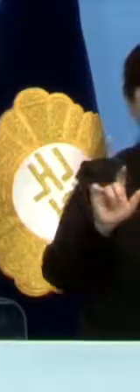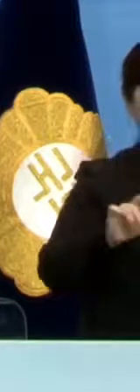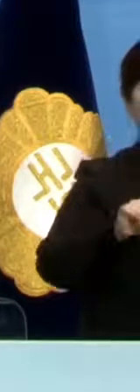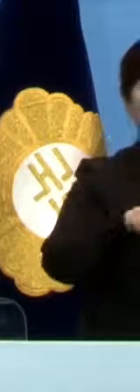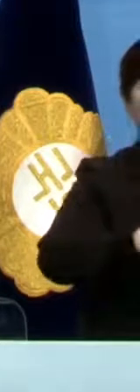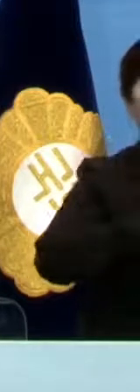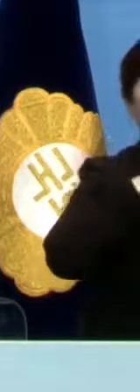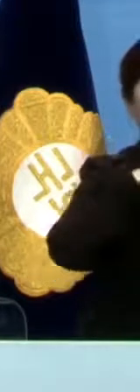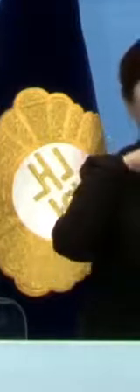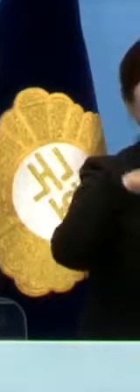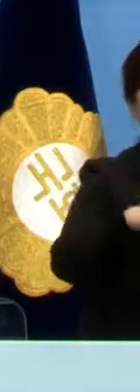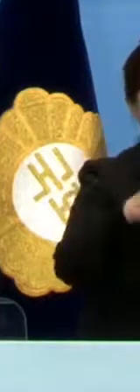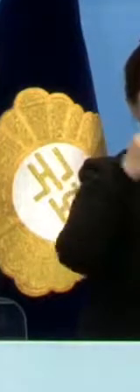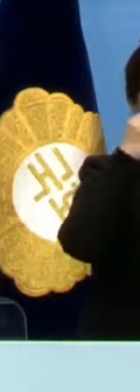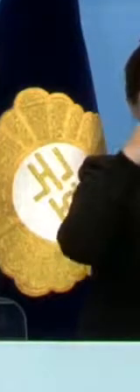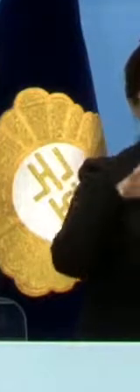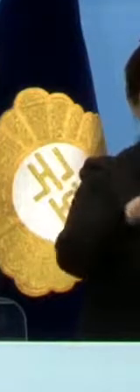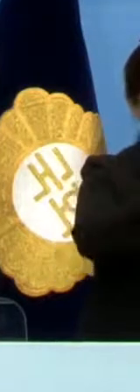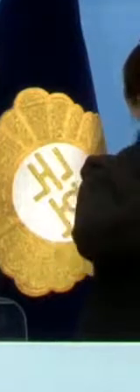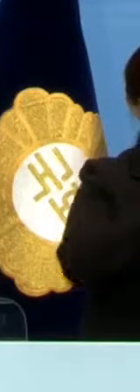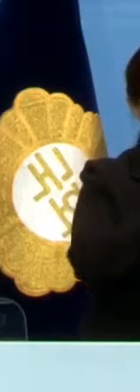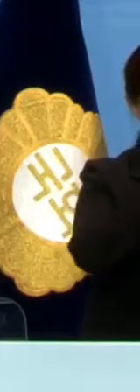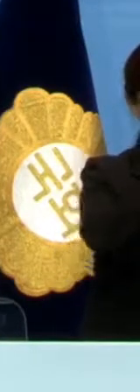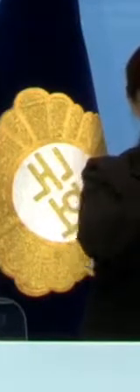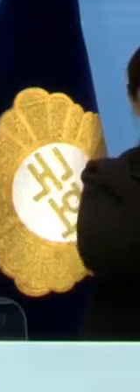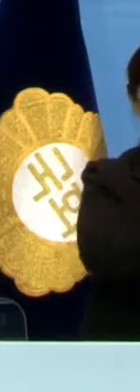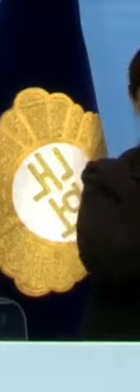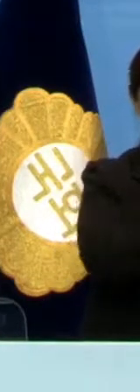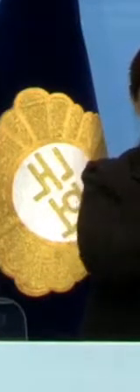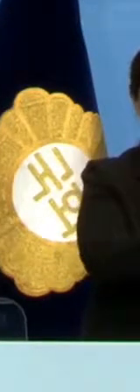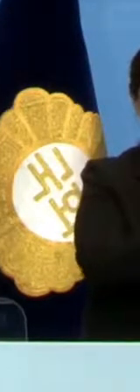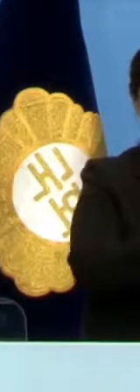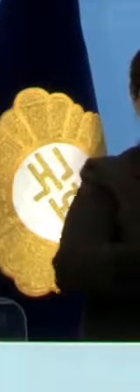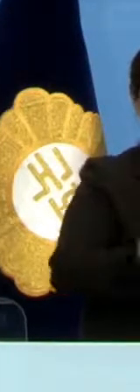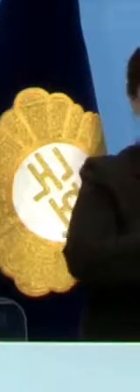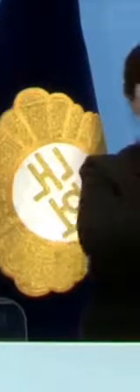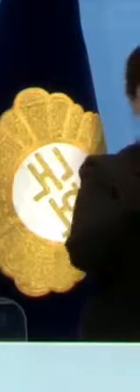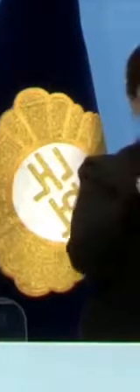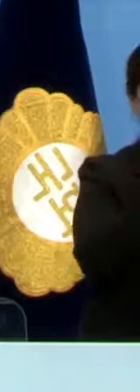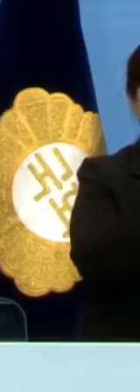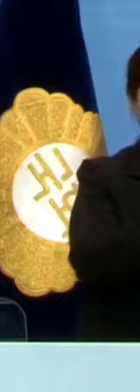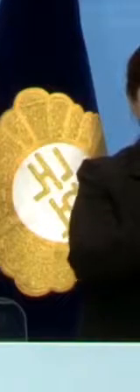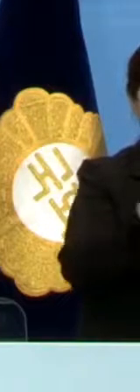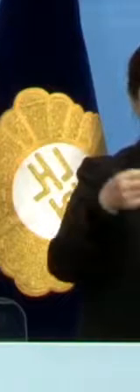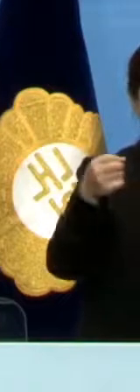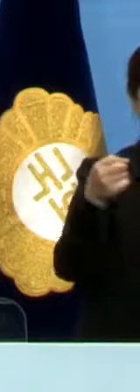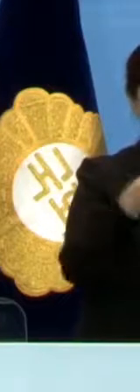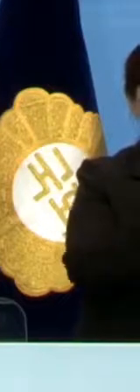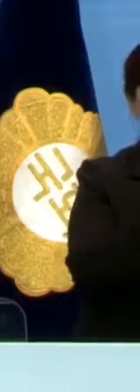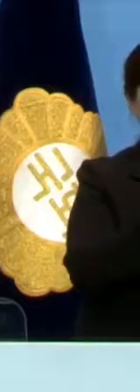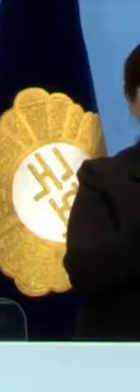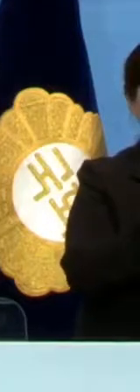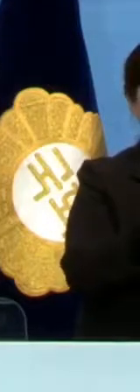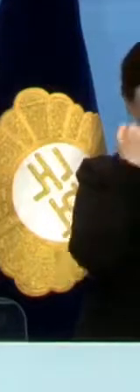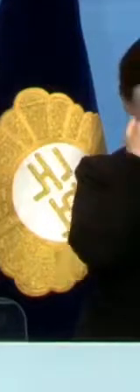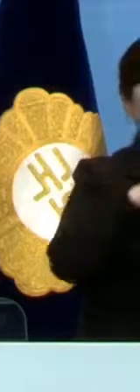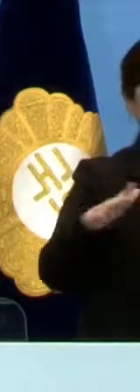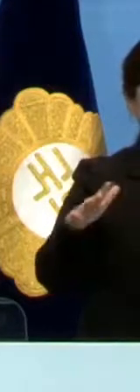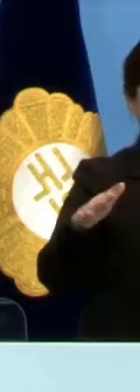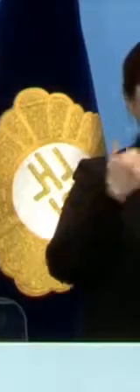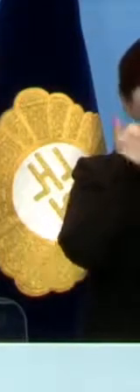신공항이 제대로 자리를 잡게 된다면 이제 우리 부산과 이